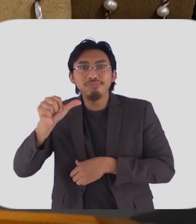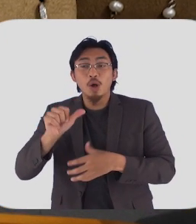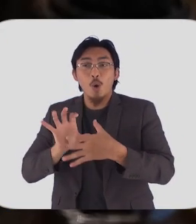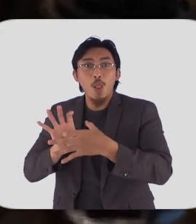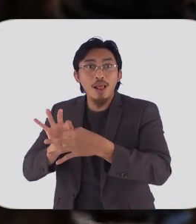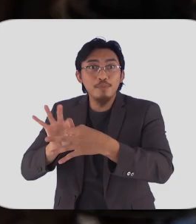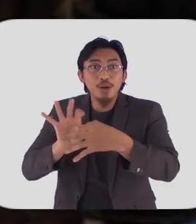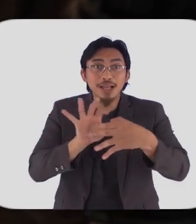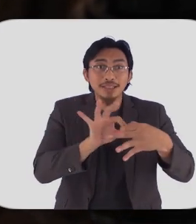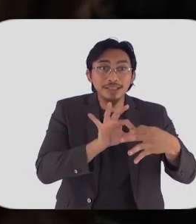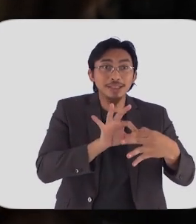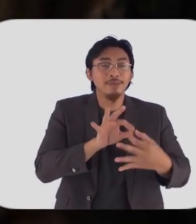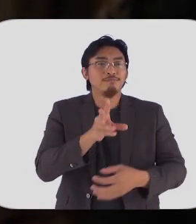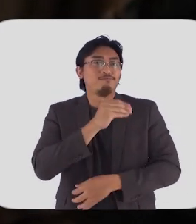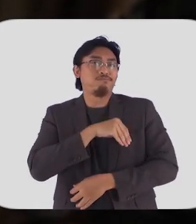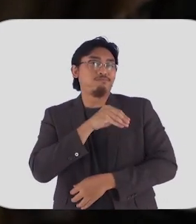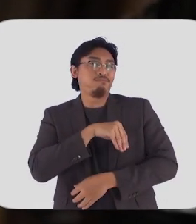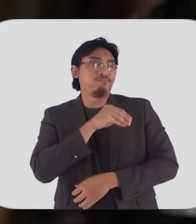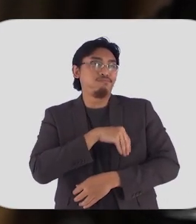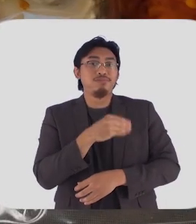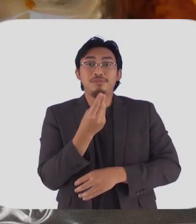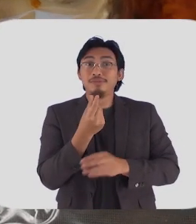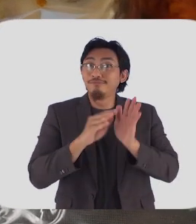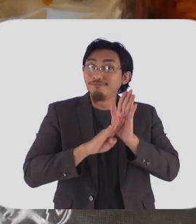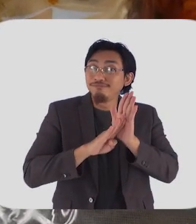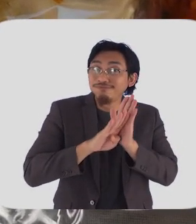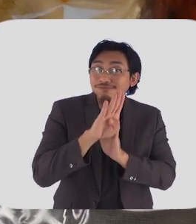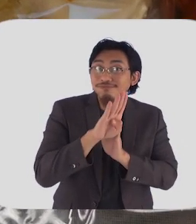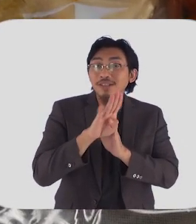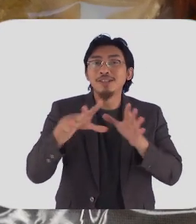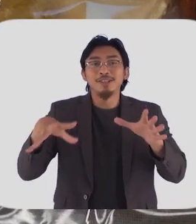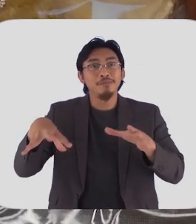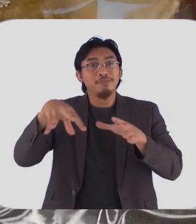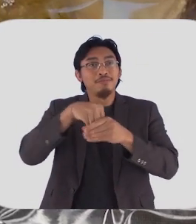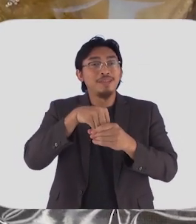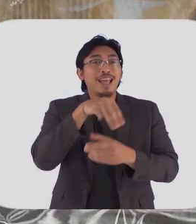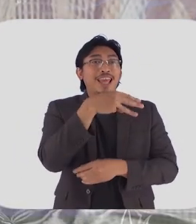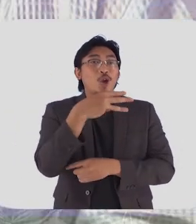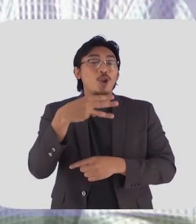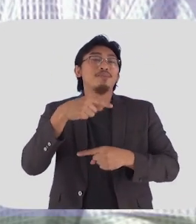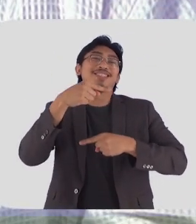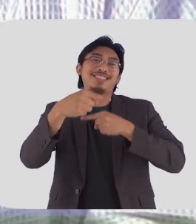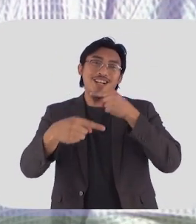menguntungkan secara finansial untuk berpartisipasi dalam ekonomi sirkular.